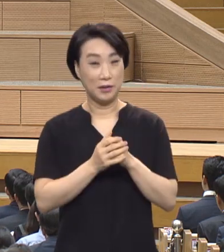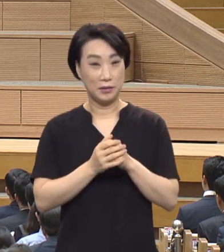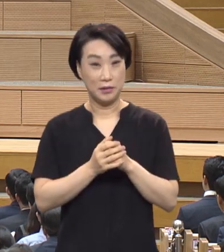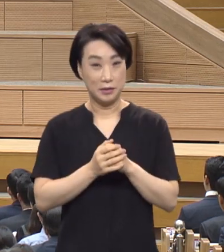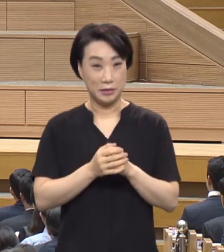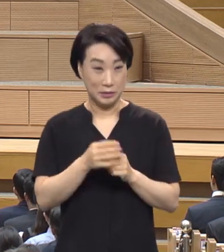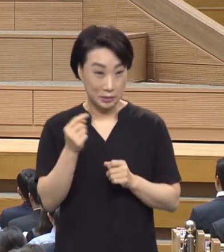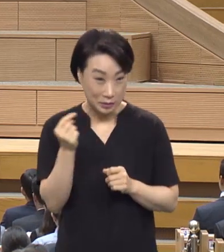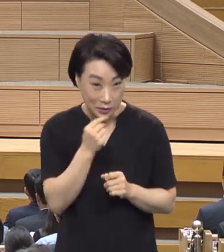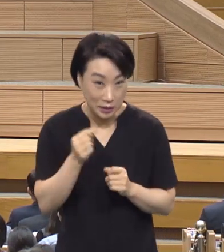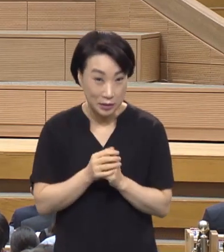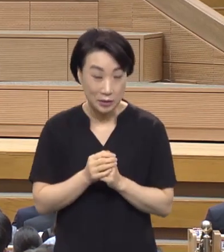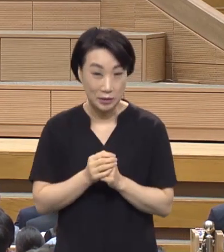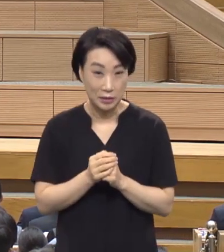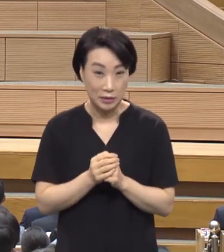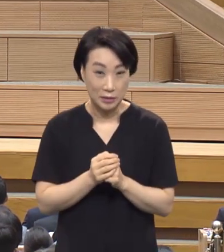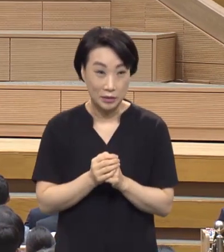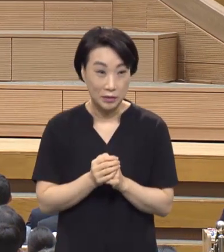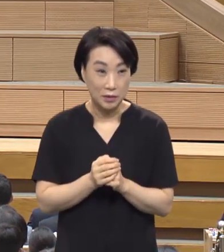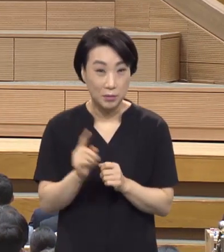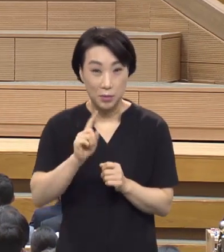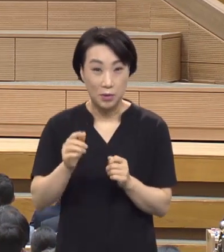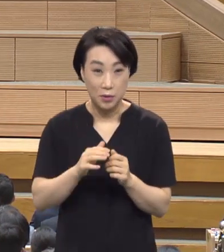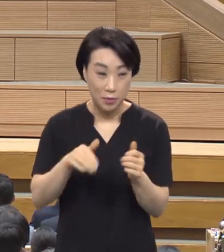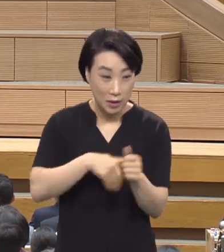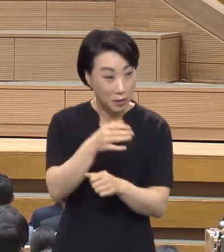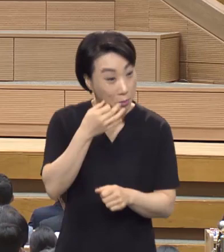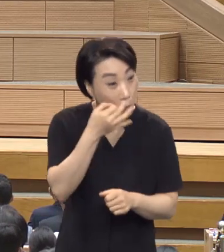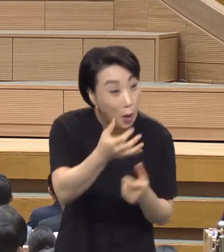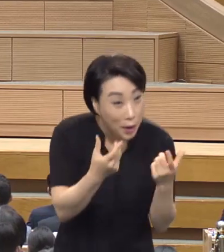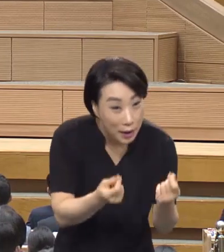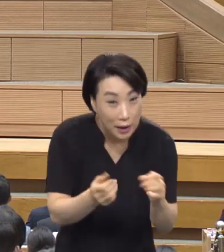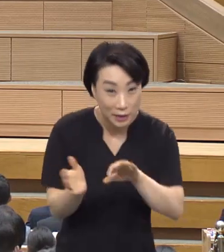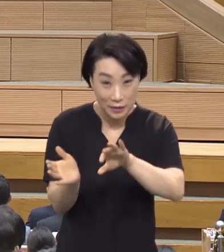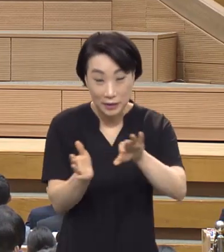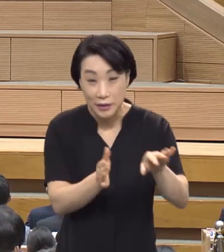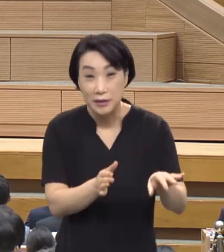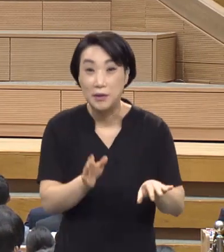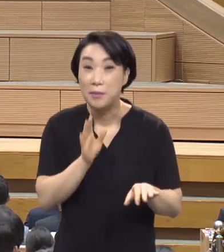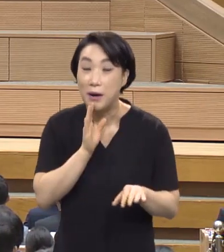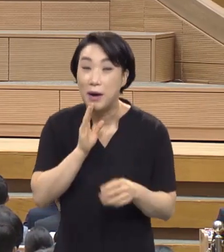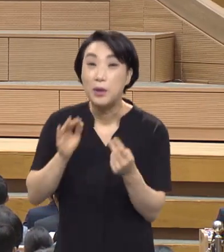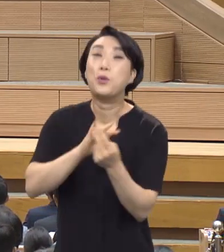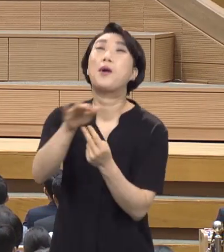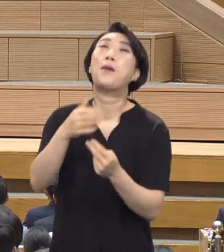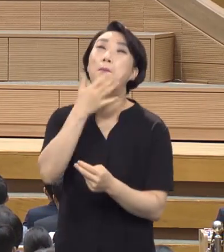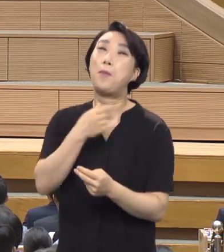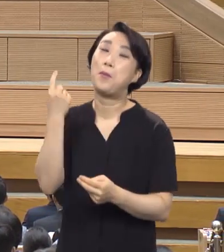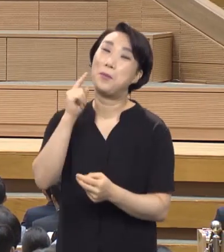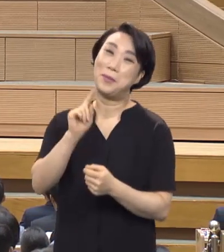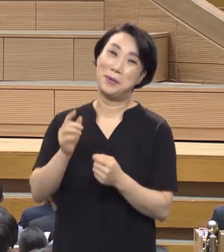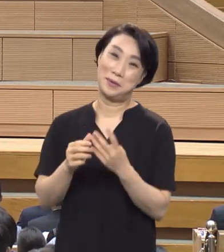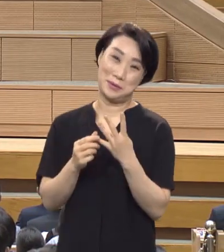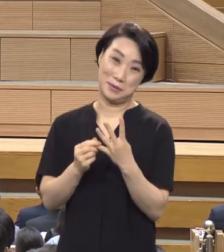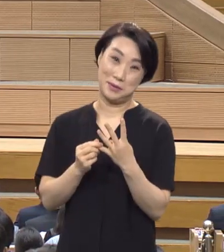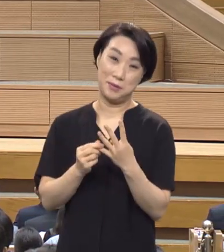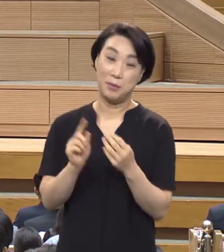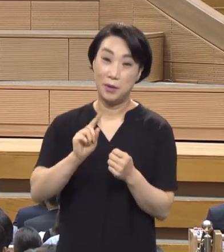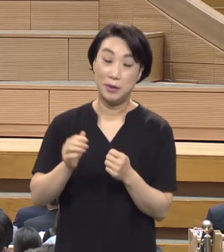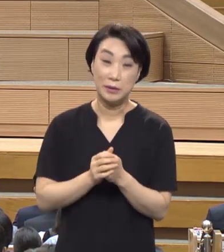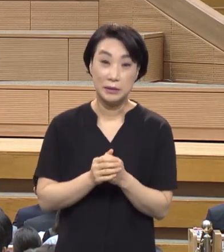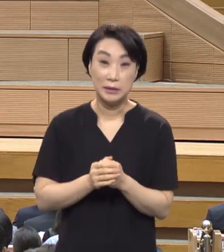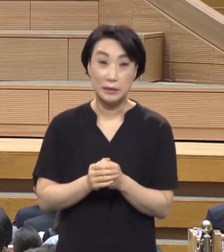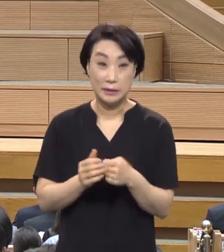빈틈없이 잘 밖을 보여주는 것 같다면 또 요한복음은 그